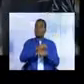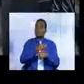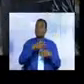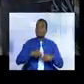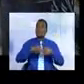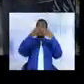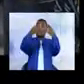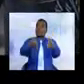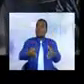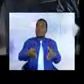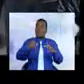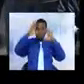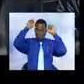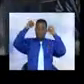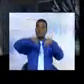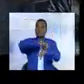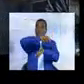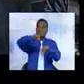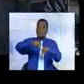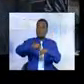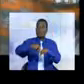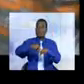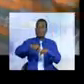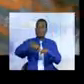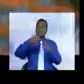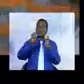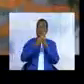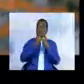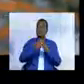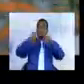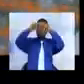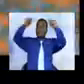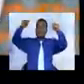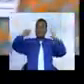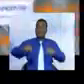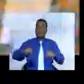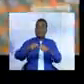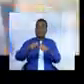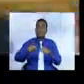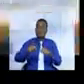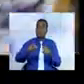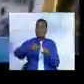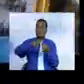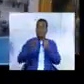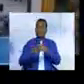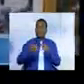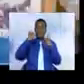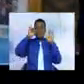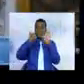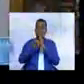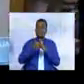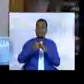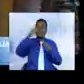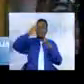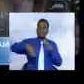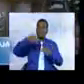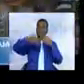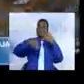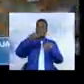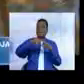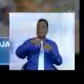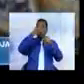ont offert au président de la République Alassane Ouattara un tableau représentant les images du dernier jugement du